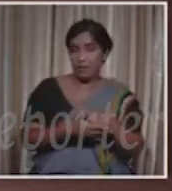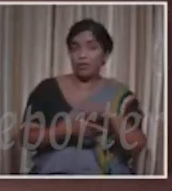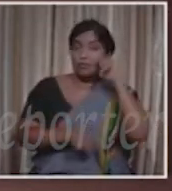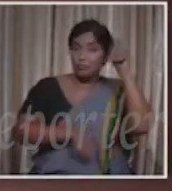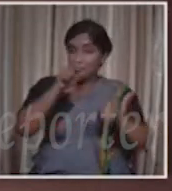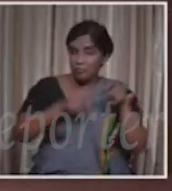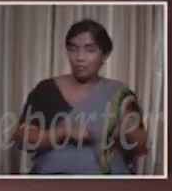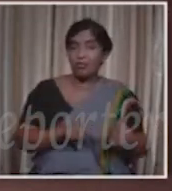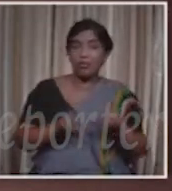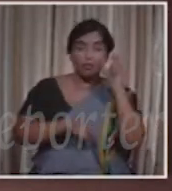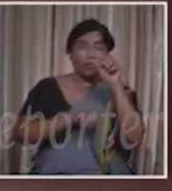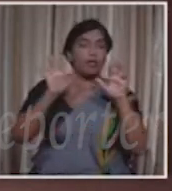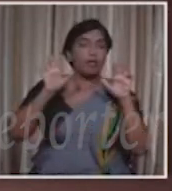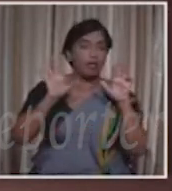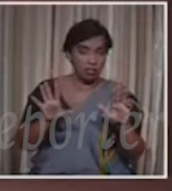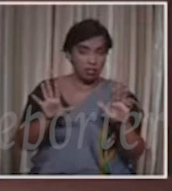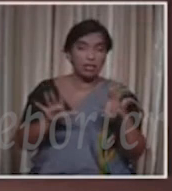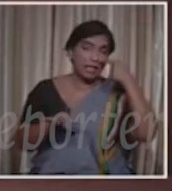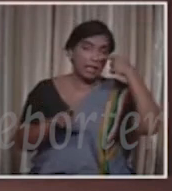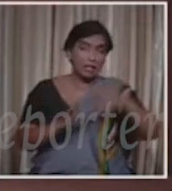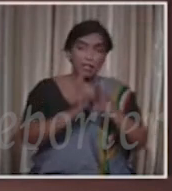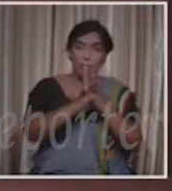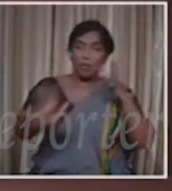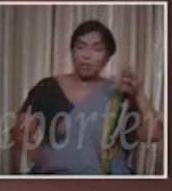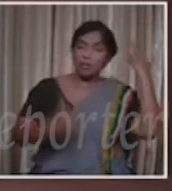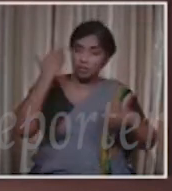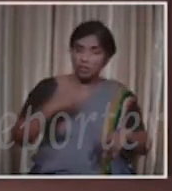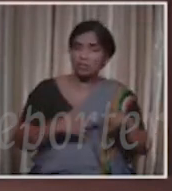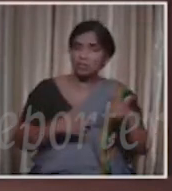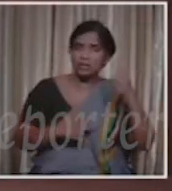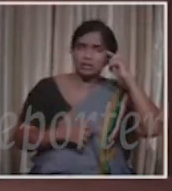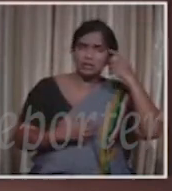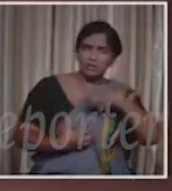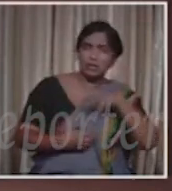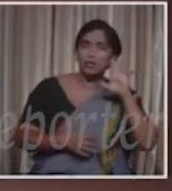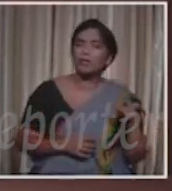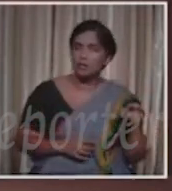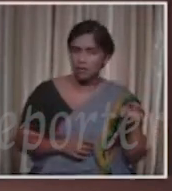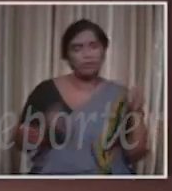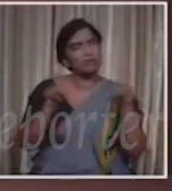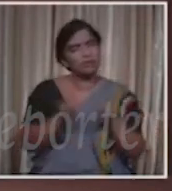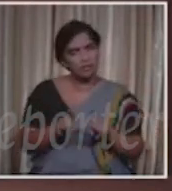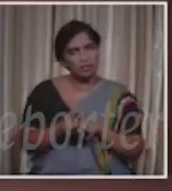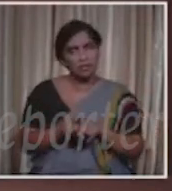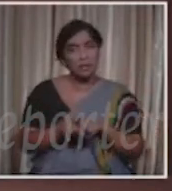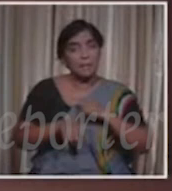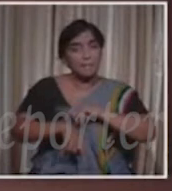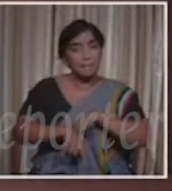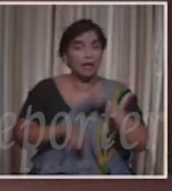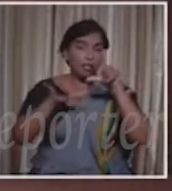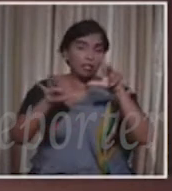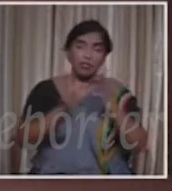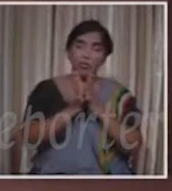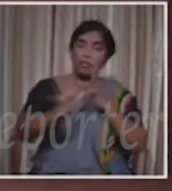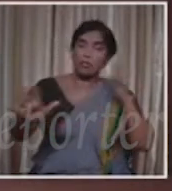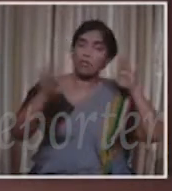kema, peya hata ada poli mula sitte minda inda situ na ikola beda nama tibino, pohora netu akusukar mante mulu mune minasung, eba da minisuke